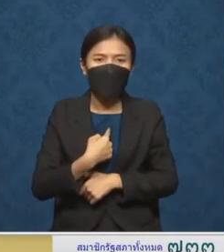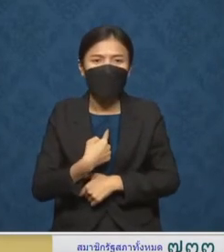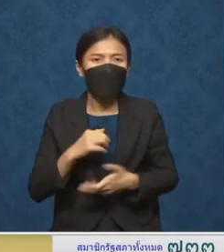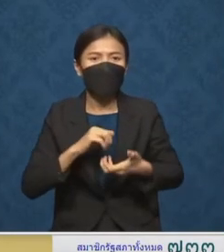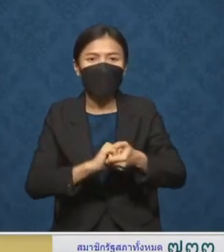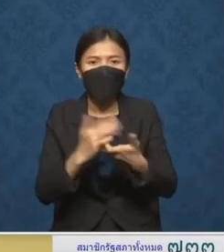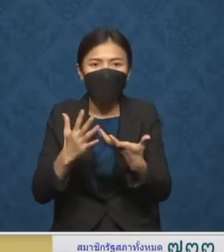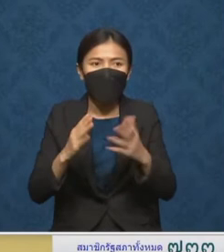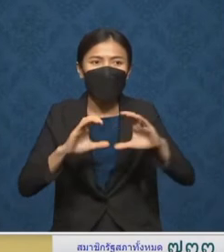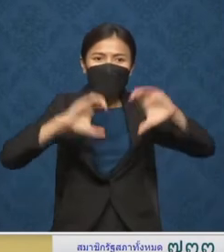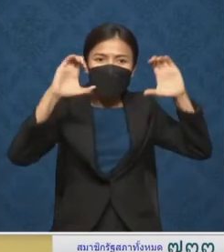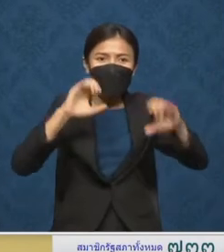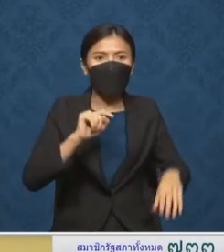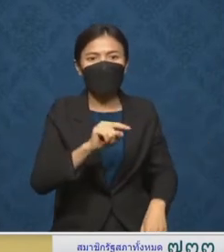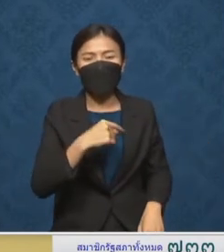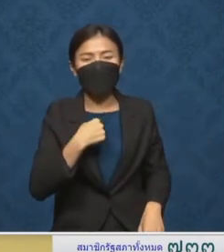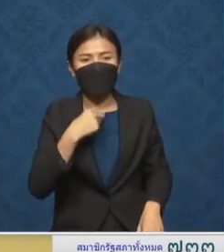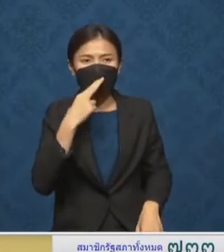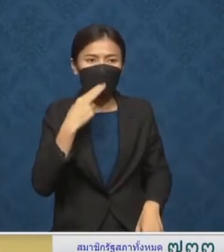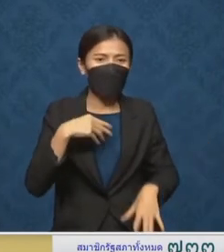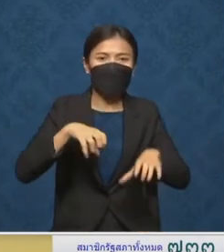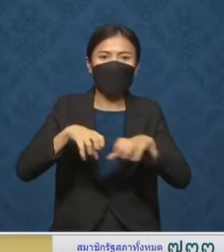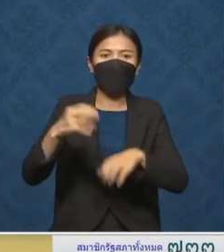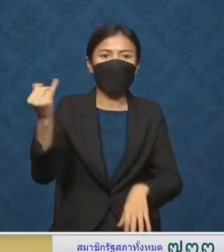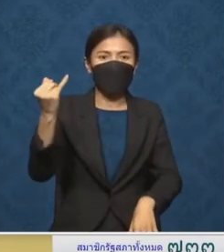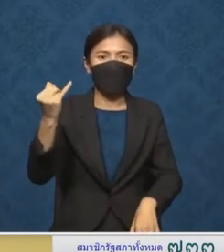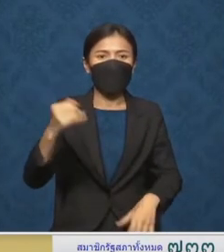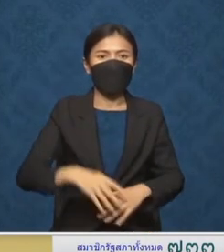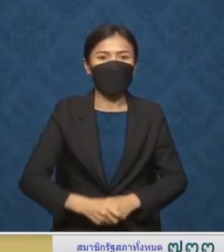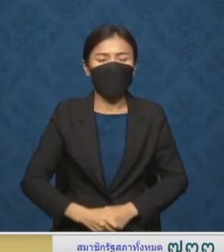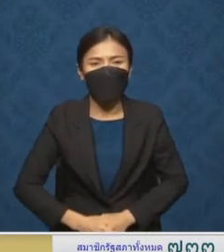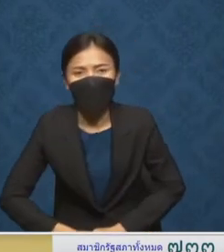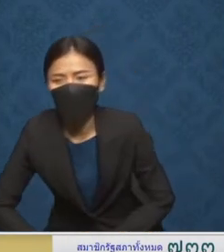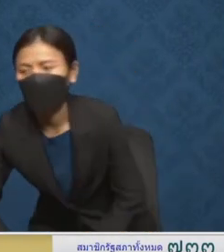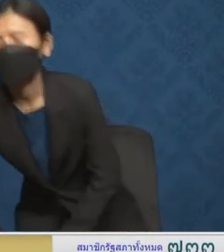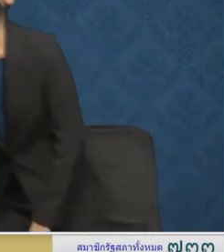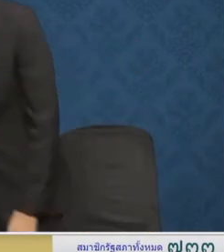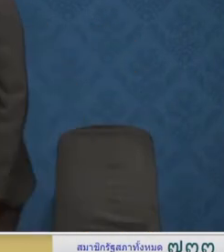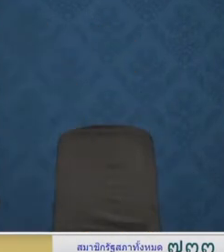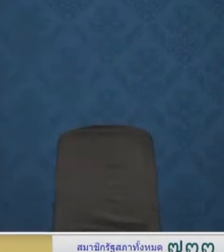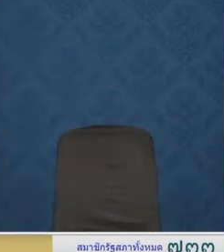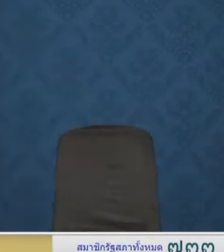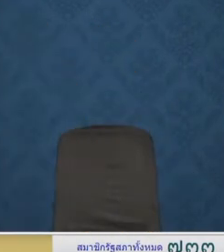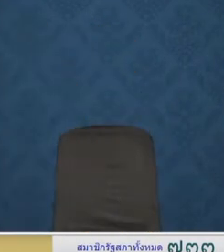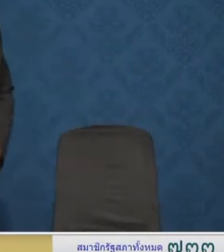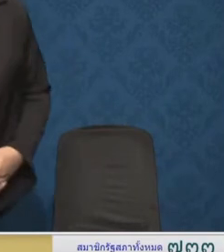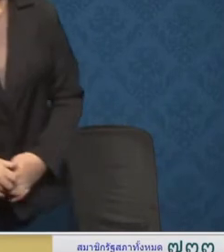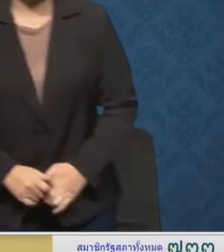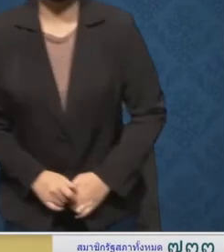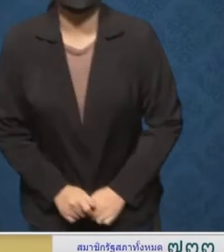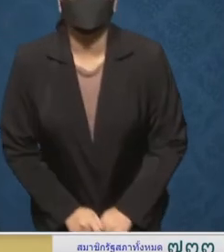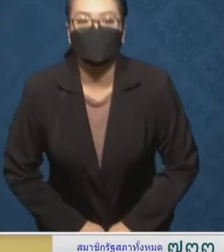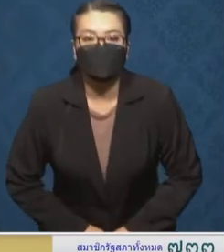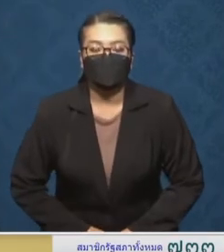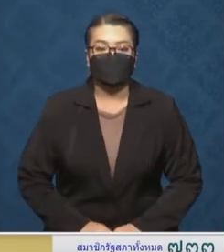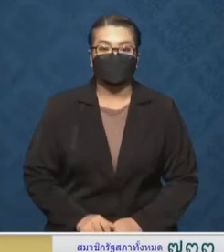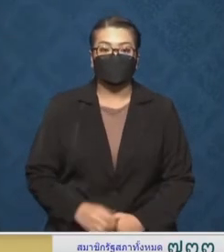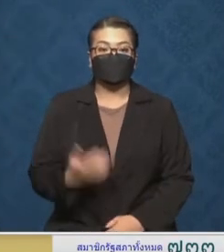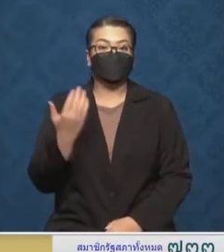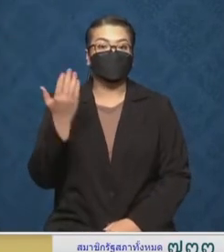รัฐบาลที่ไม่มีเสถียรภาพดังนั้นรัฐธรรมนูญ 40จึงพยายามออกแบบให้เน้นระบบสองพรรคการเมืองใหญ่